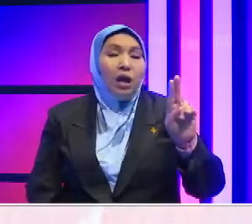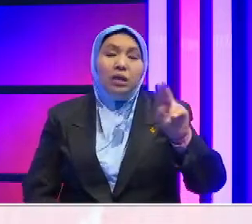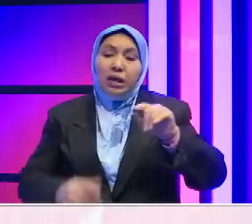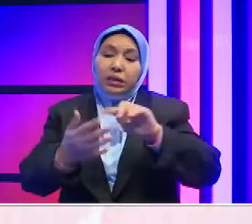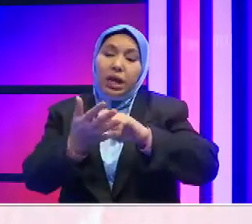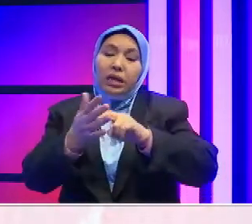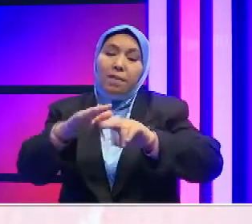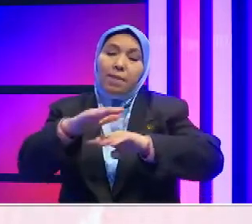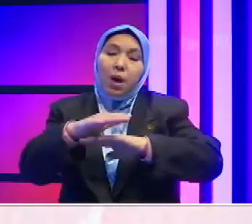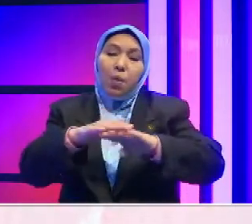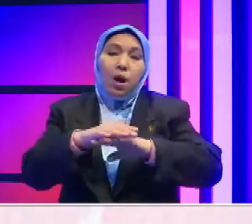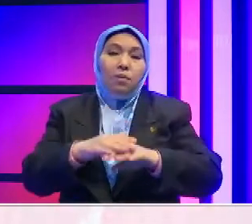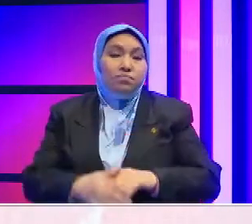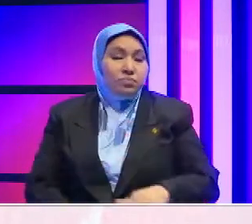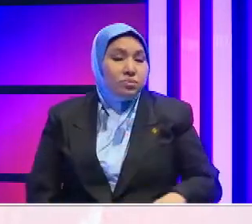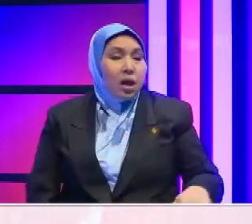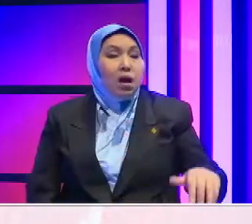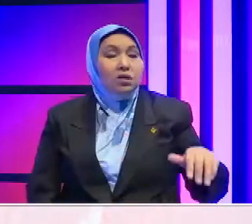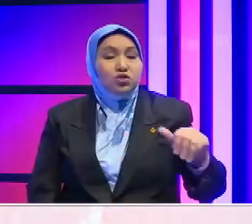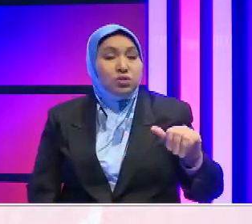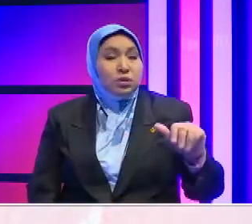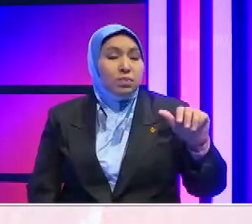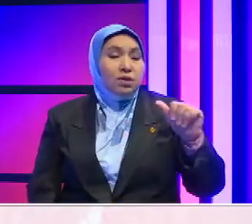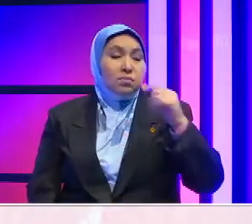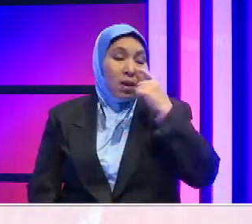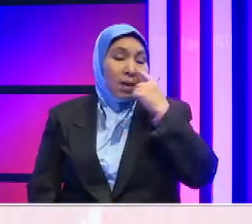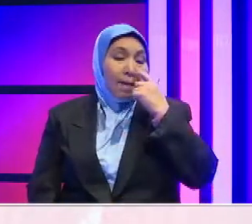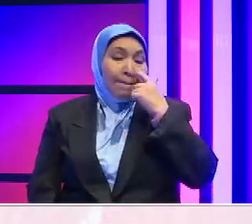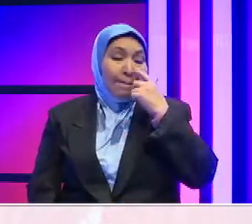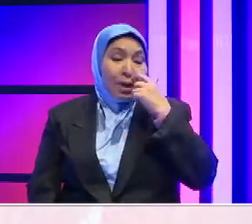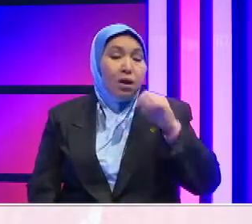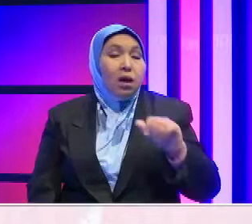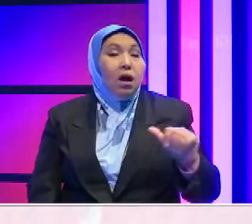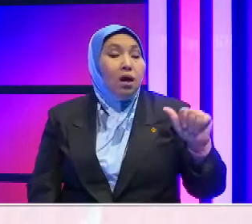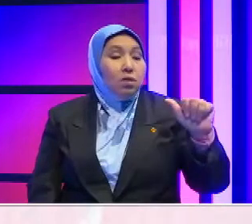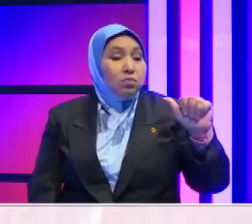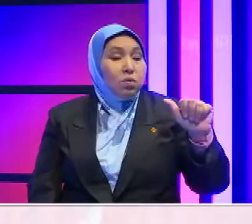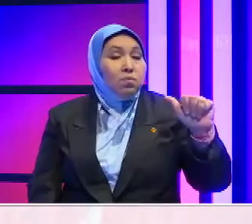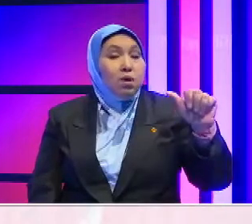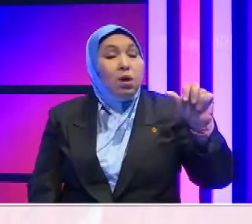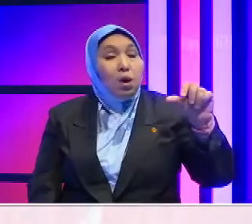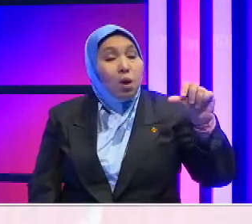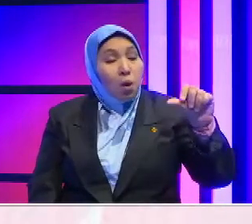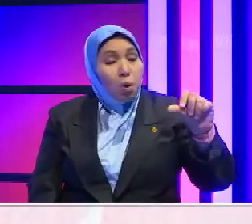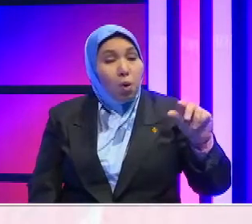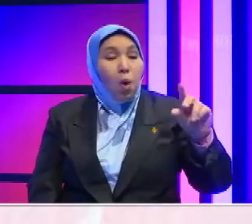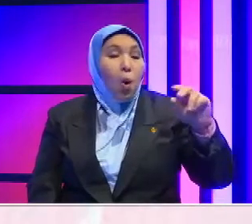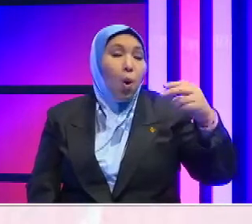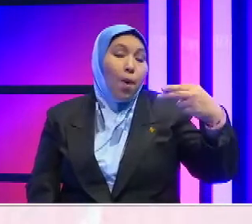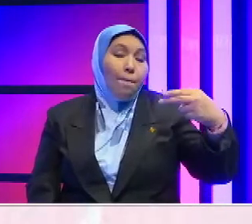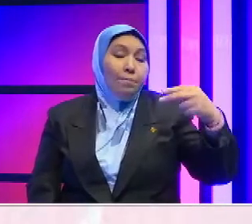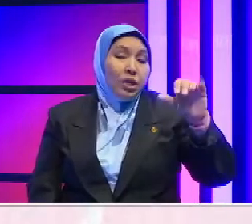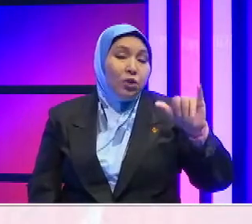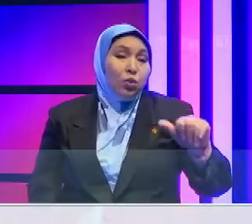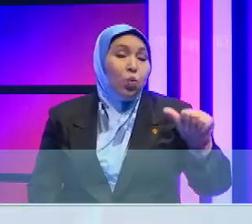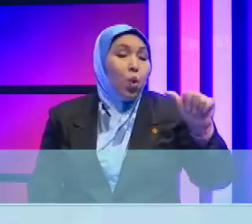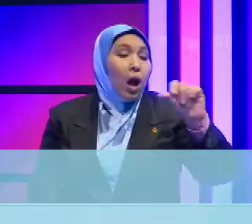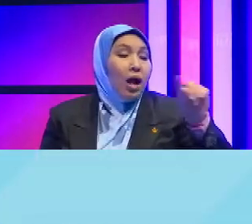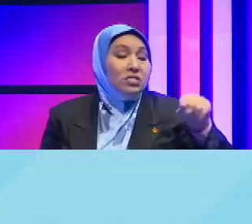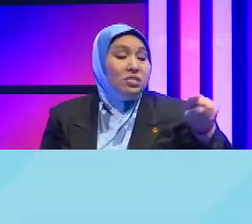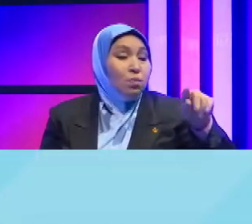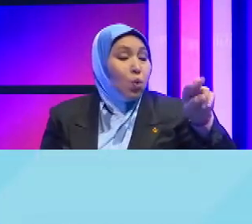yang ketiga huruf vokal trims kita selalu baik sodakowlohuladzim lahuwal gabun